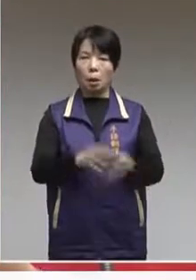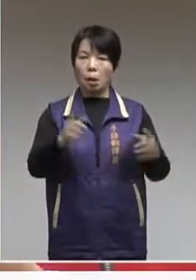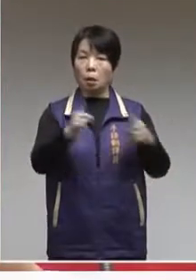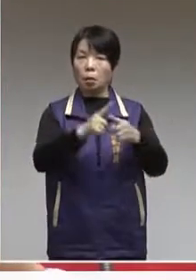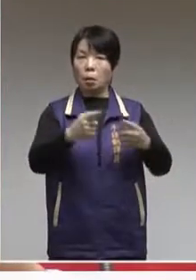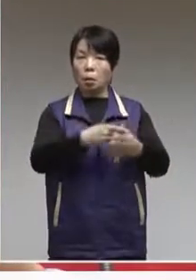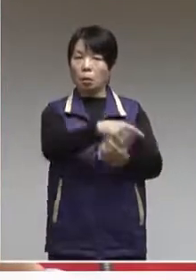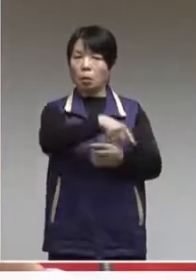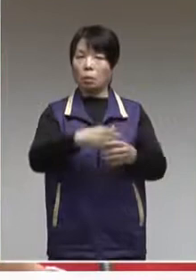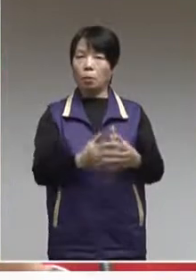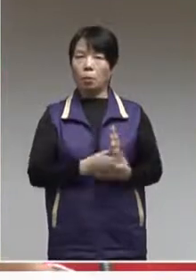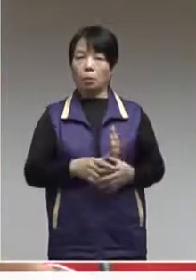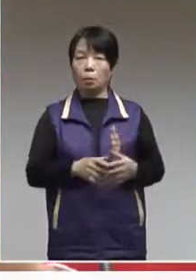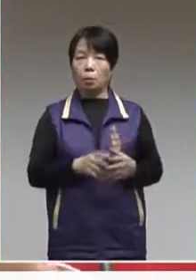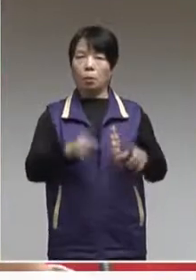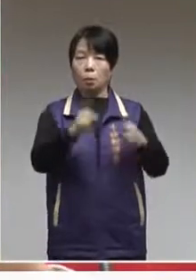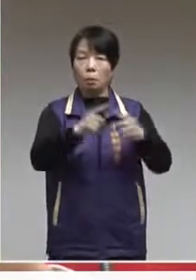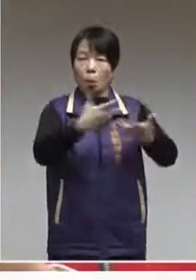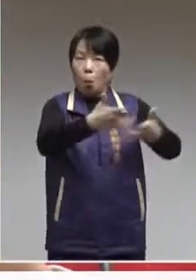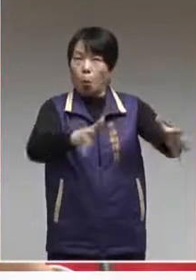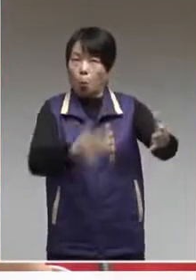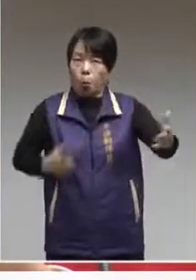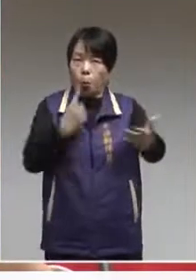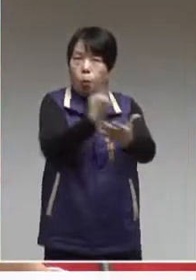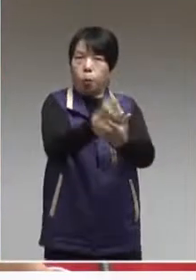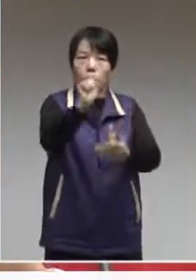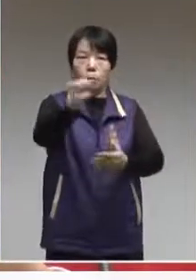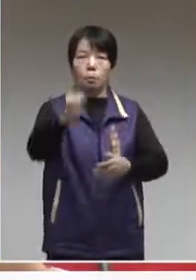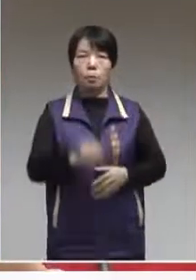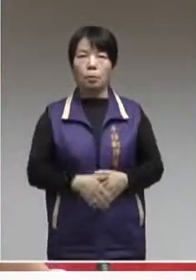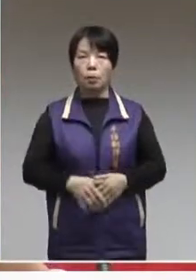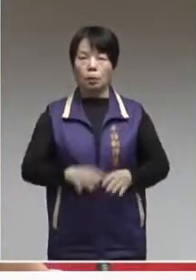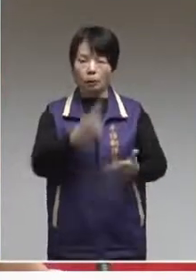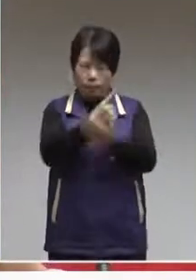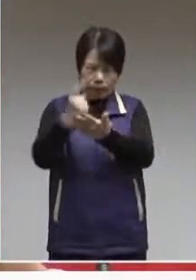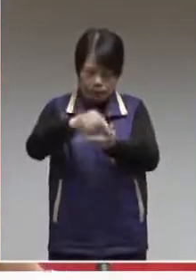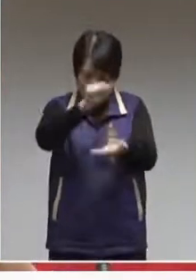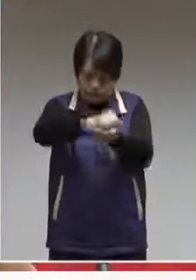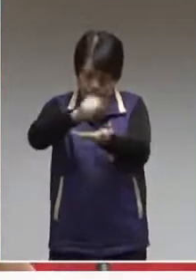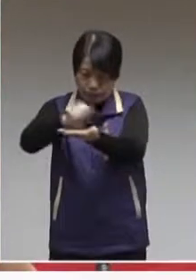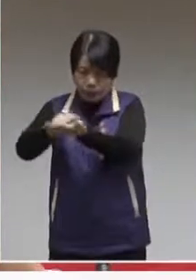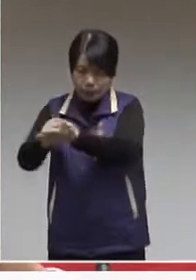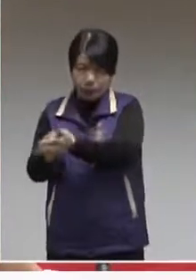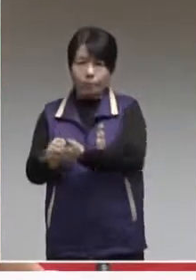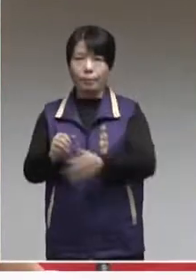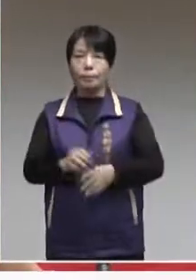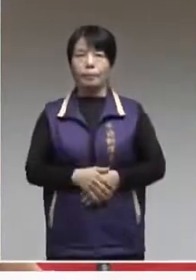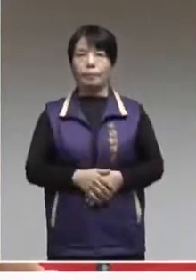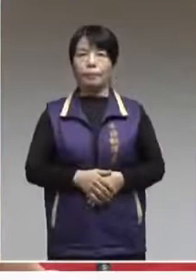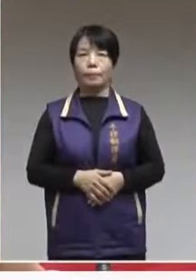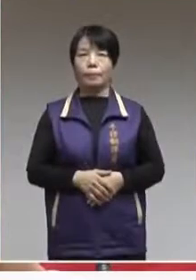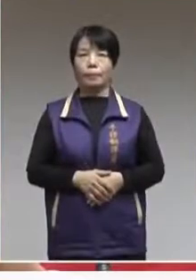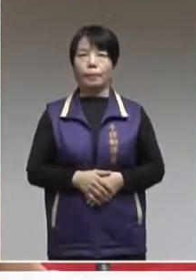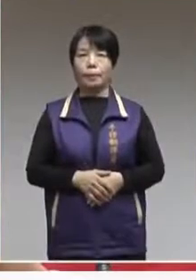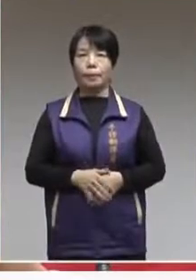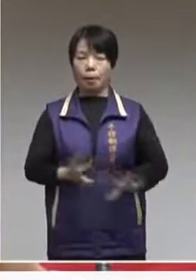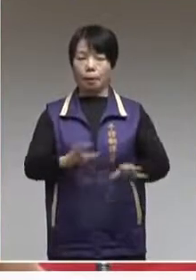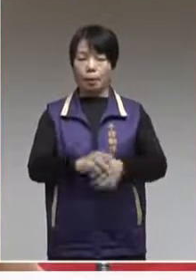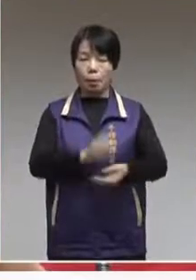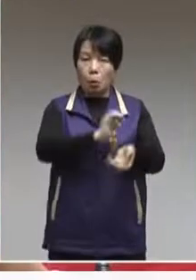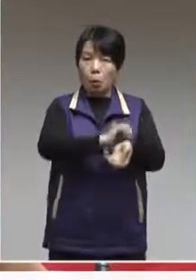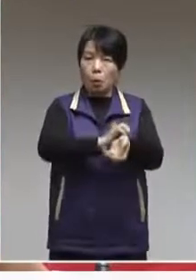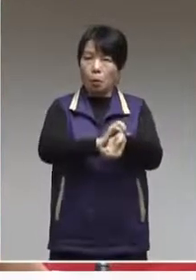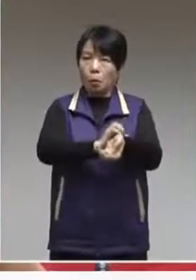拥挤的场所。落实实名制，每天要记录活动，啊，医院非急迫的医